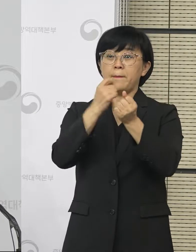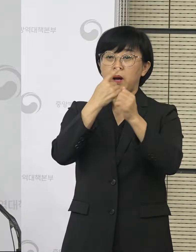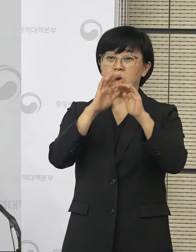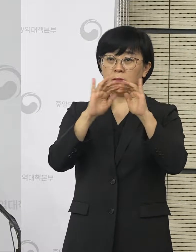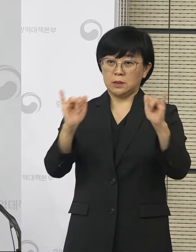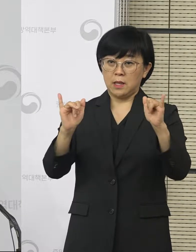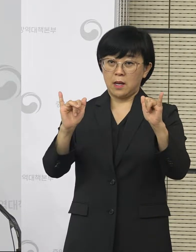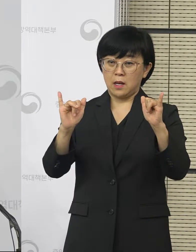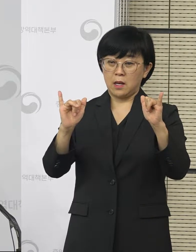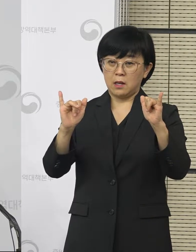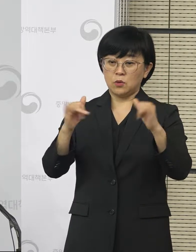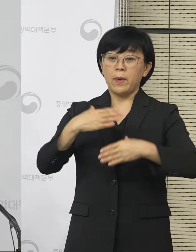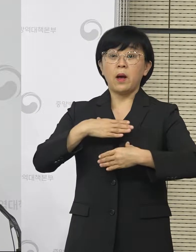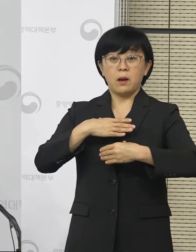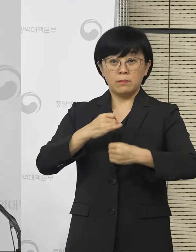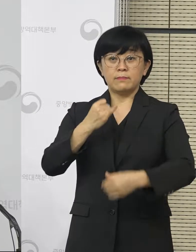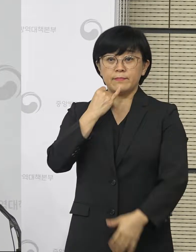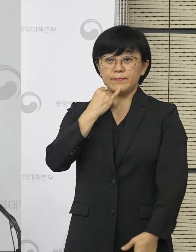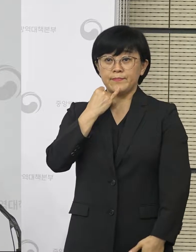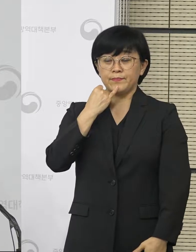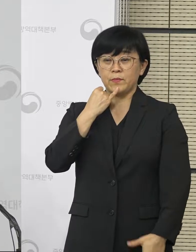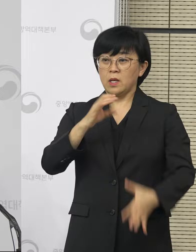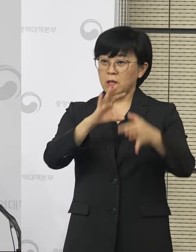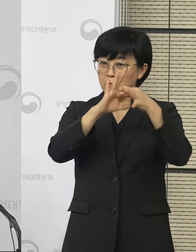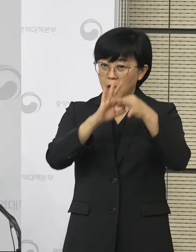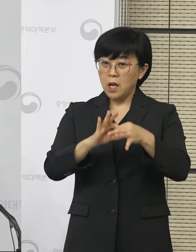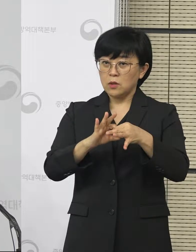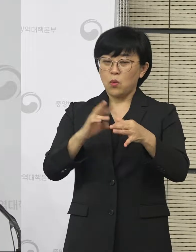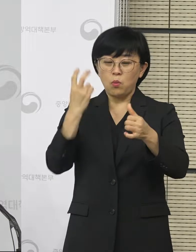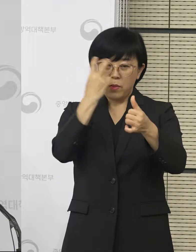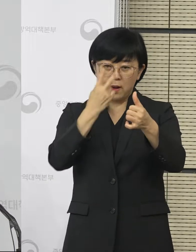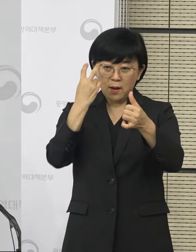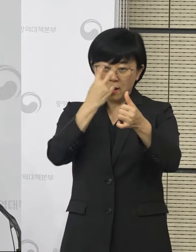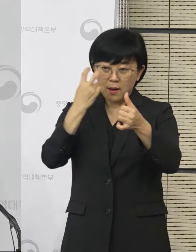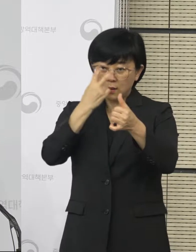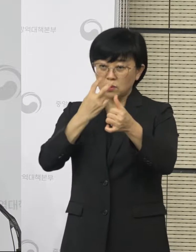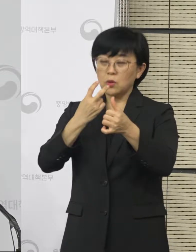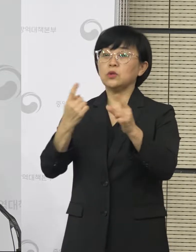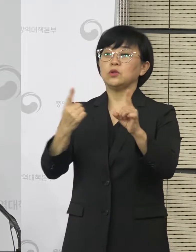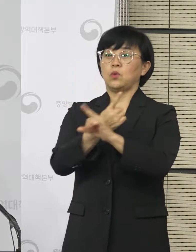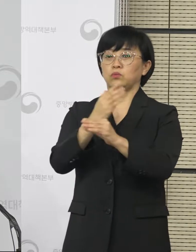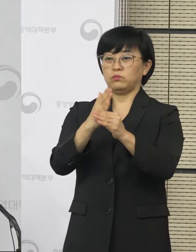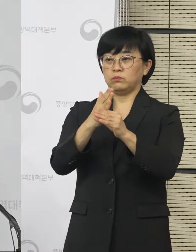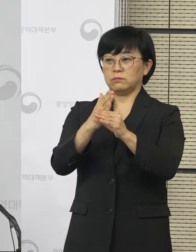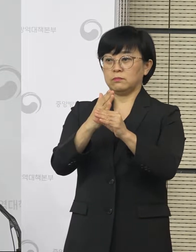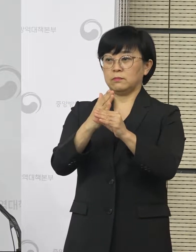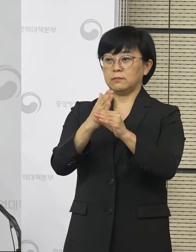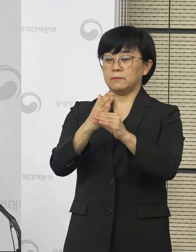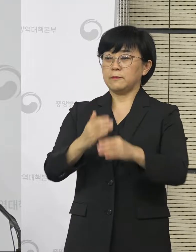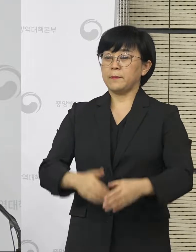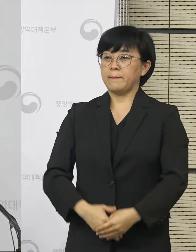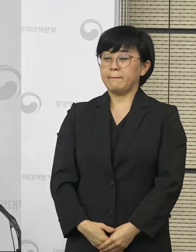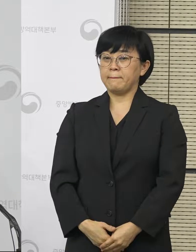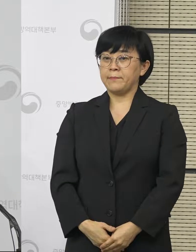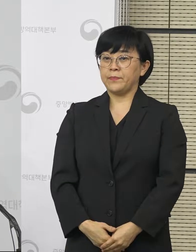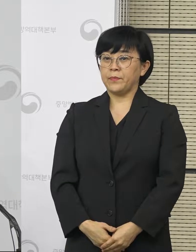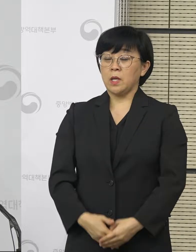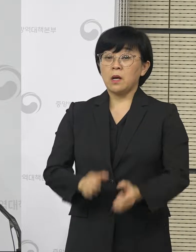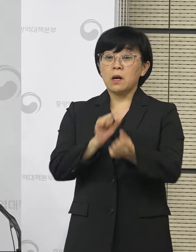기존 확진 환자들의 상태는 전반적으로 안정적으로 지속적으로 모니터링을 하면서 치료를 받고 계십니다.